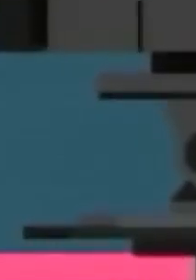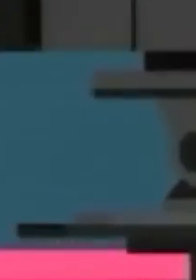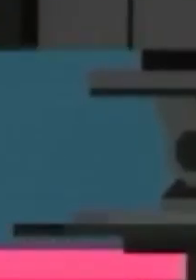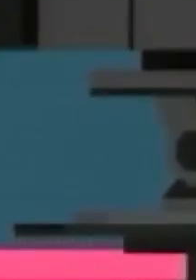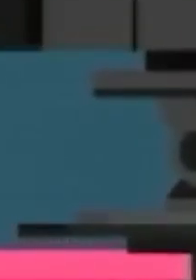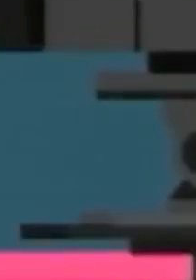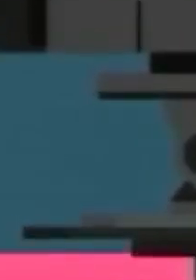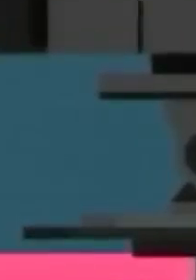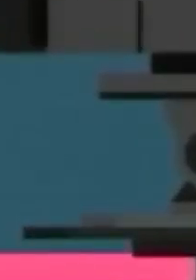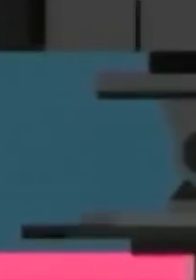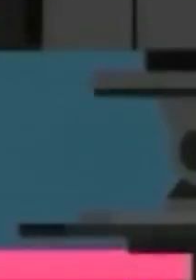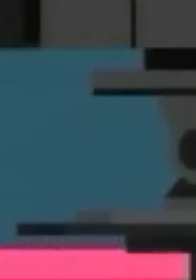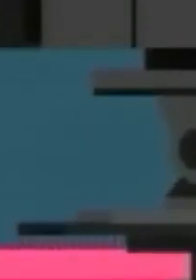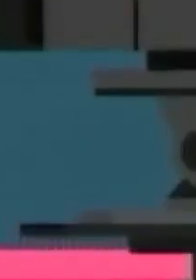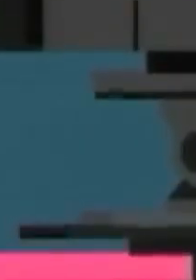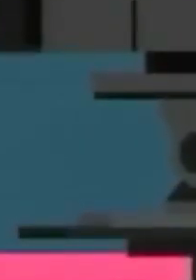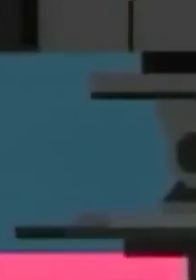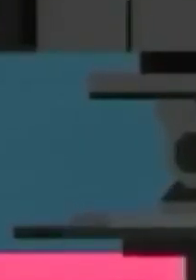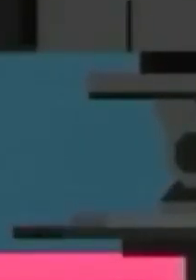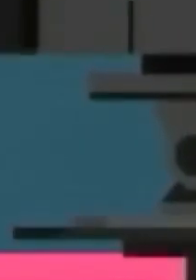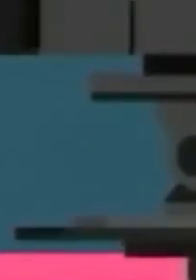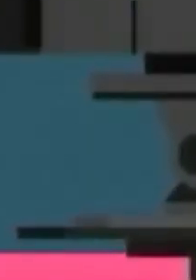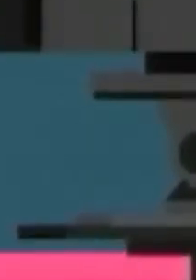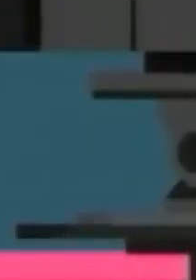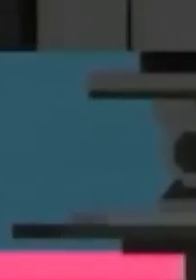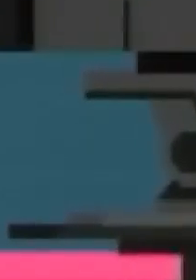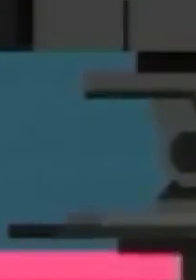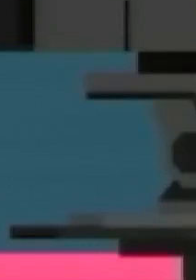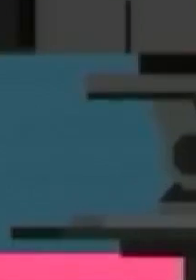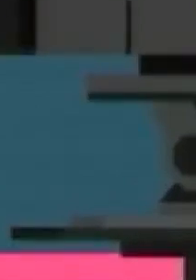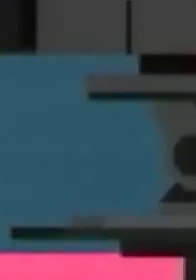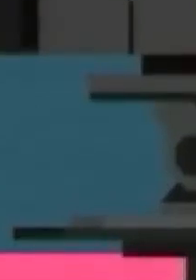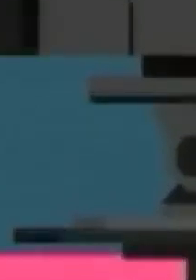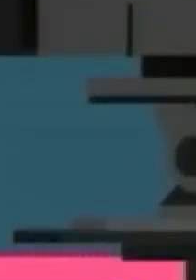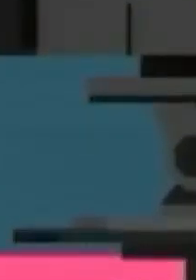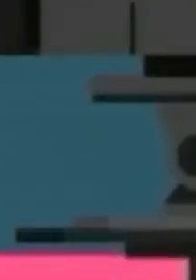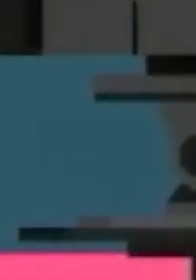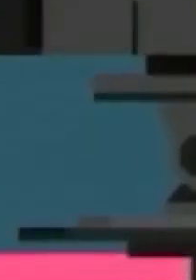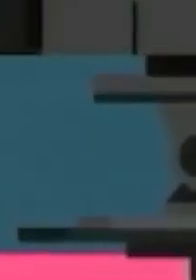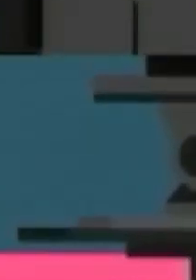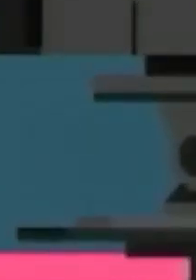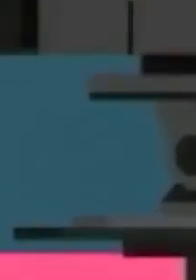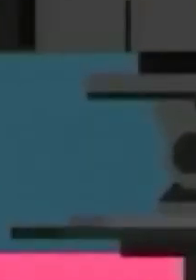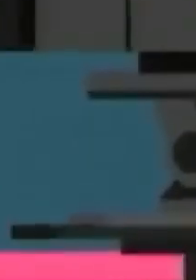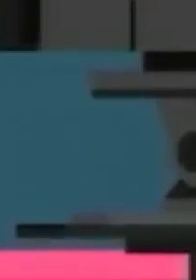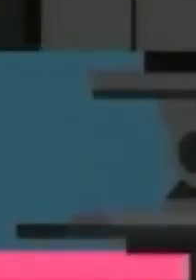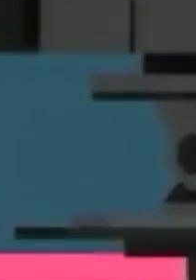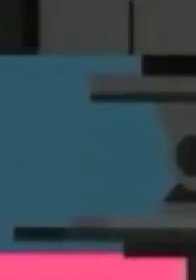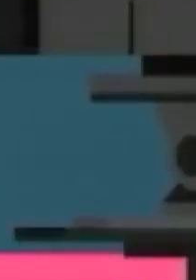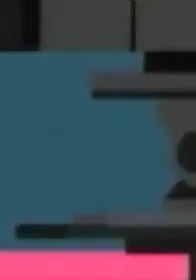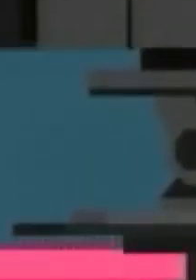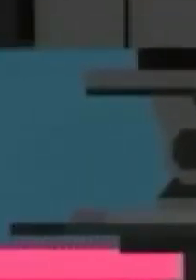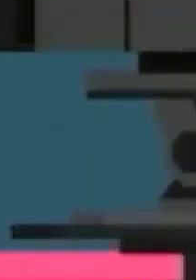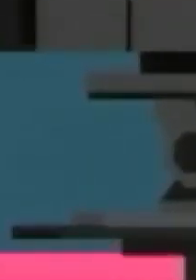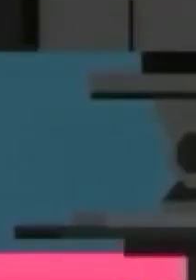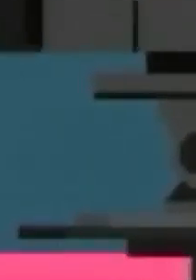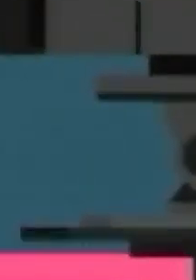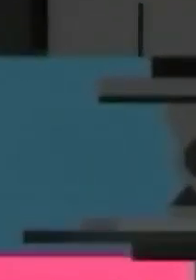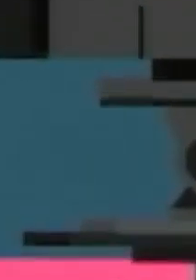ومين وكل مرة موضوع يهمك ده شايل همك. هي ومين